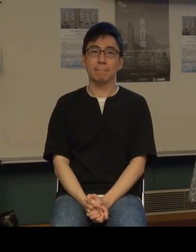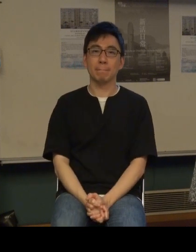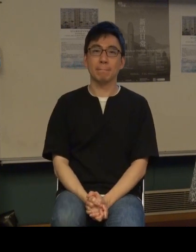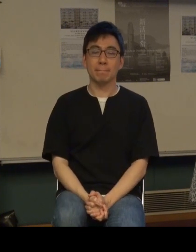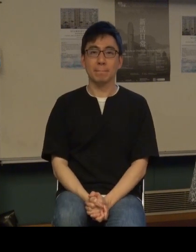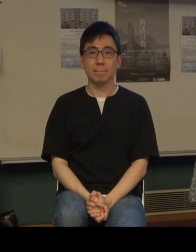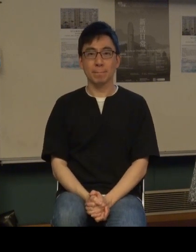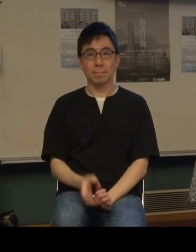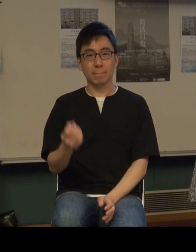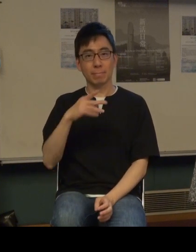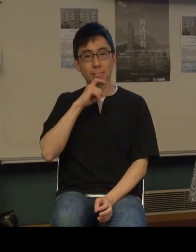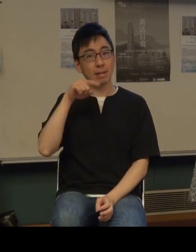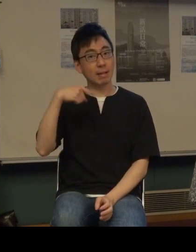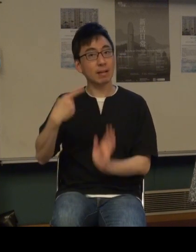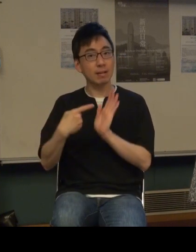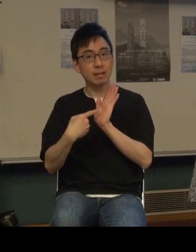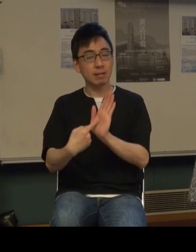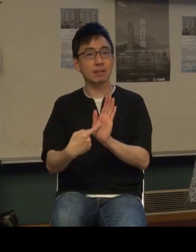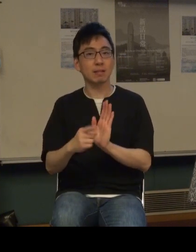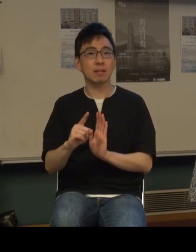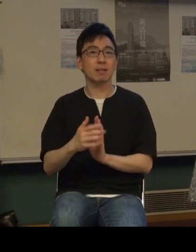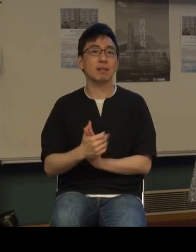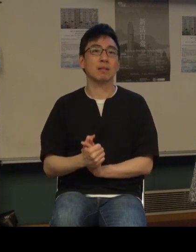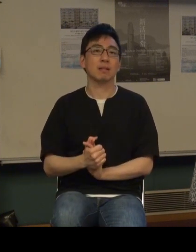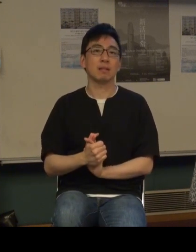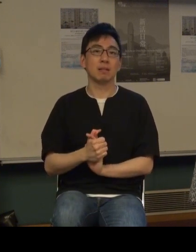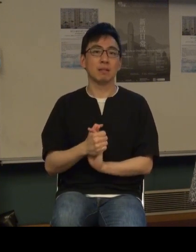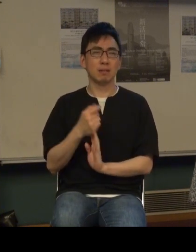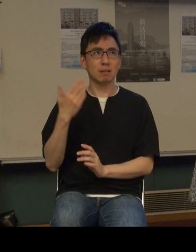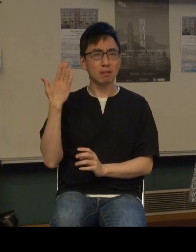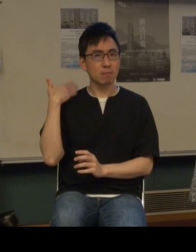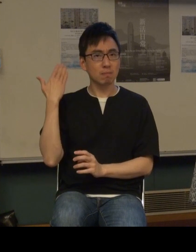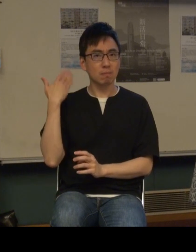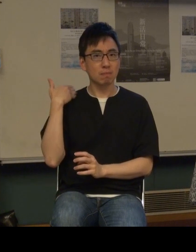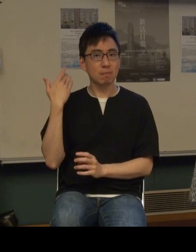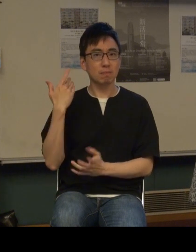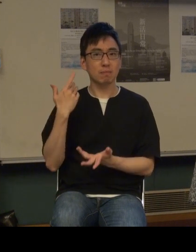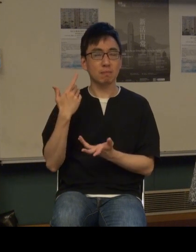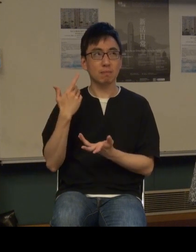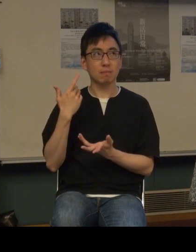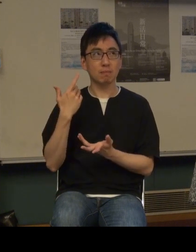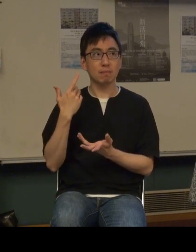嗱，另一個例子我想提出咧就係話當時咧